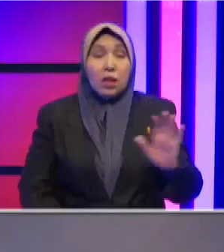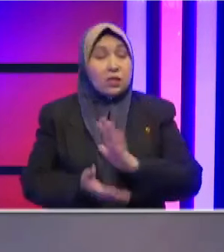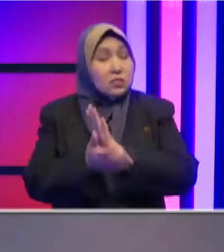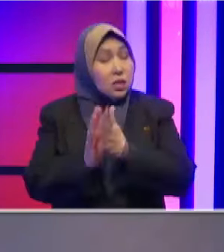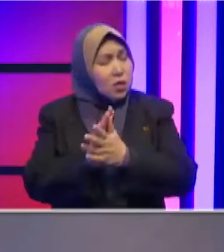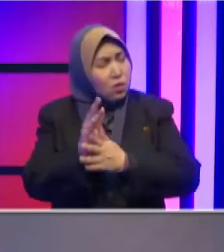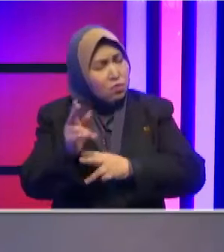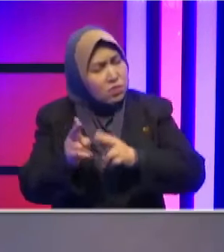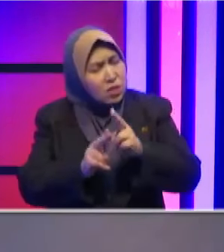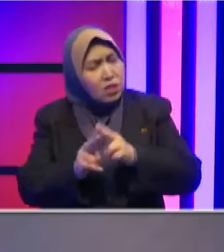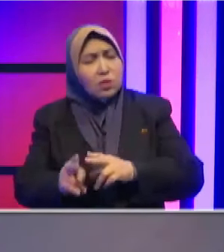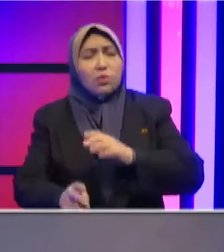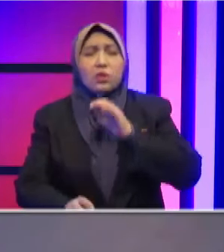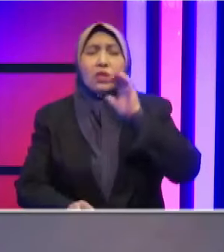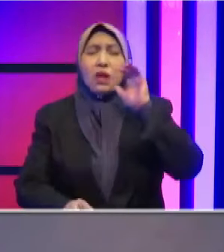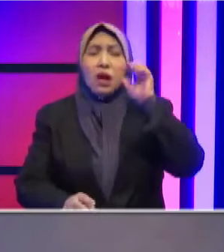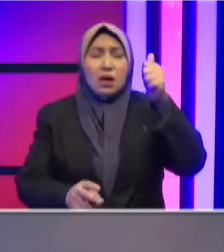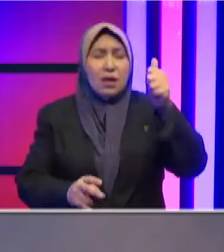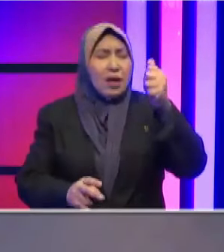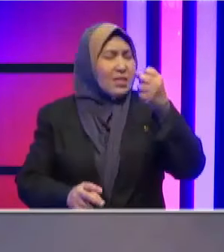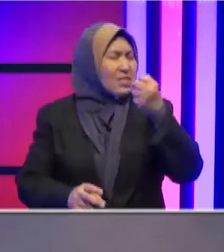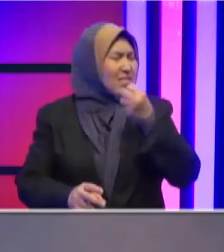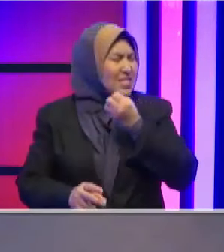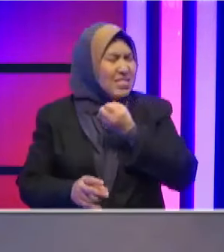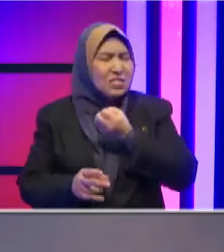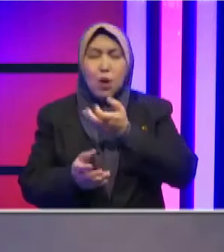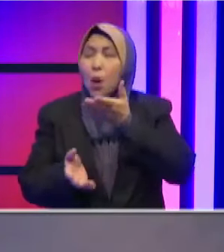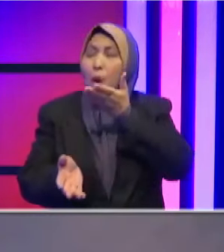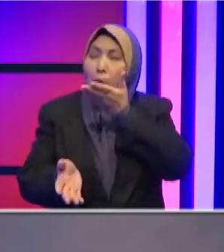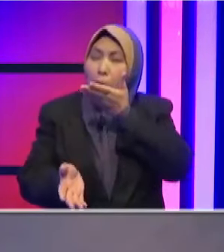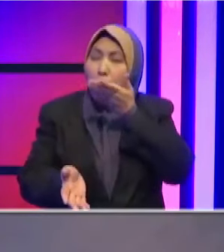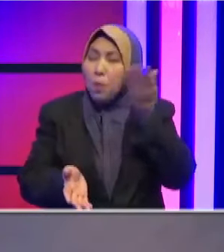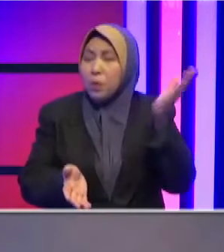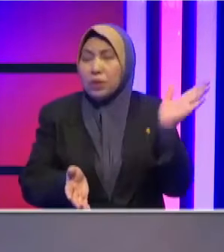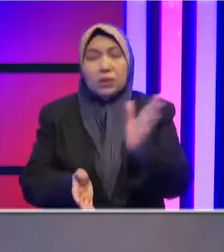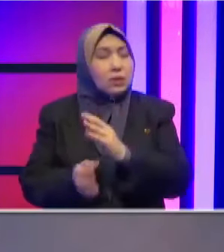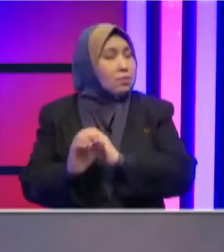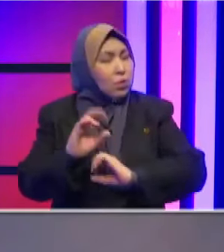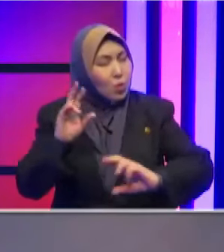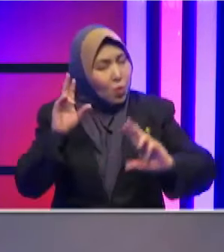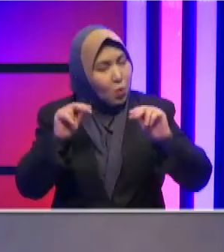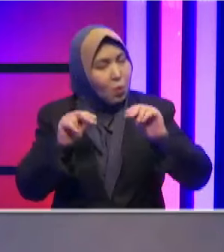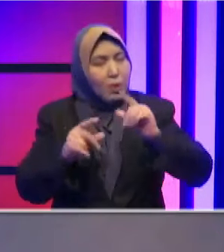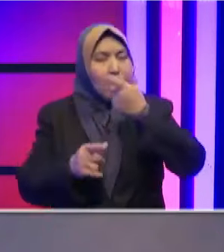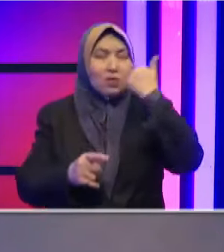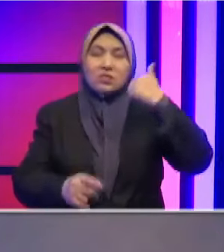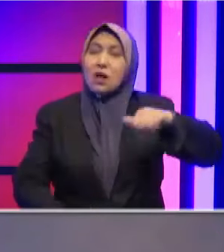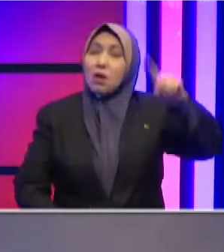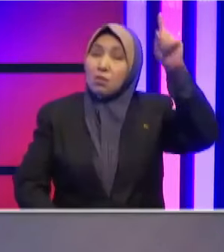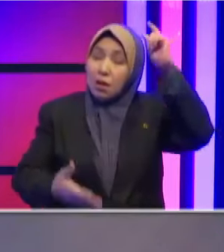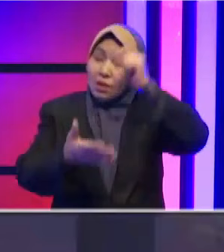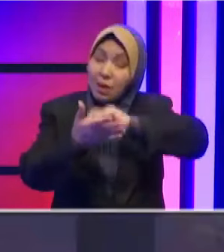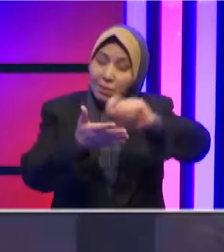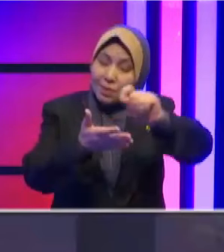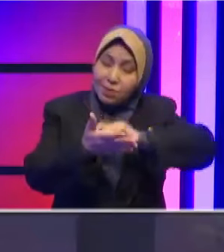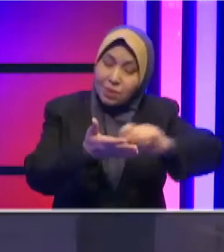usahanya tidak akan diingkari atau disia-siakan dan sesungguhnya kamilah yang mencatat untuknya ia